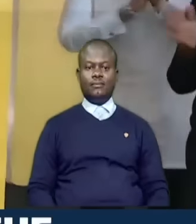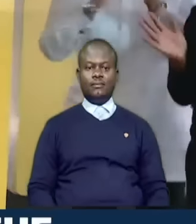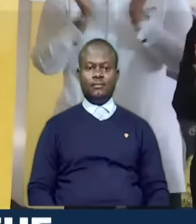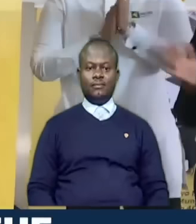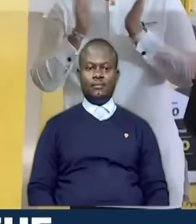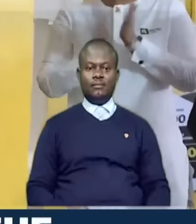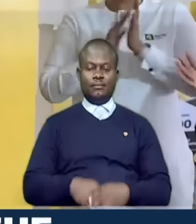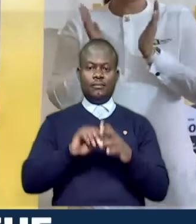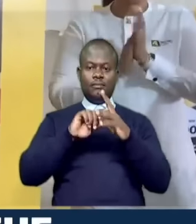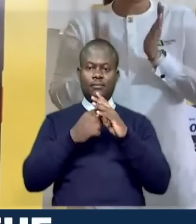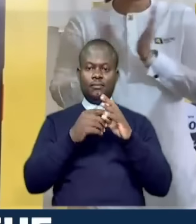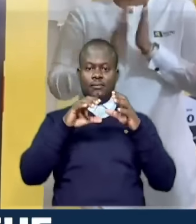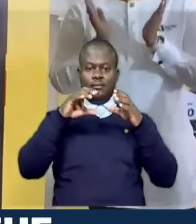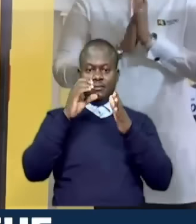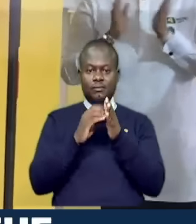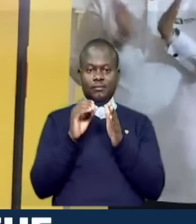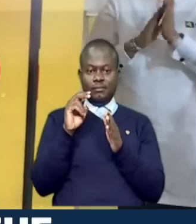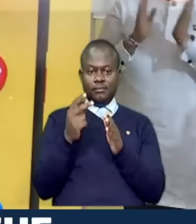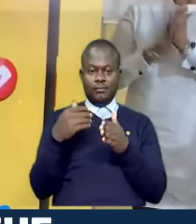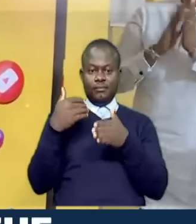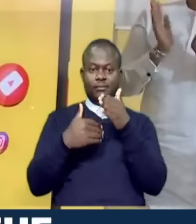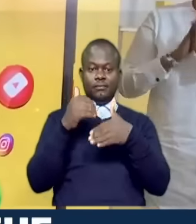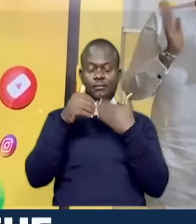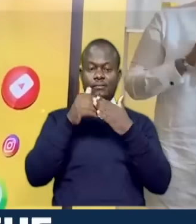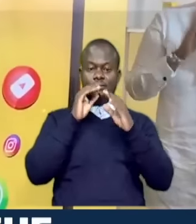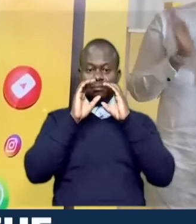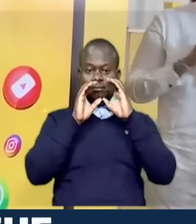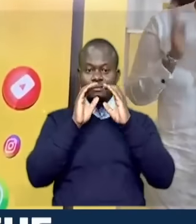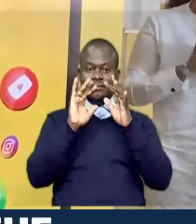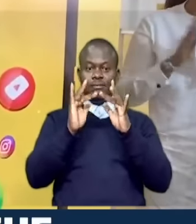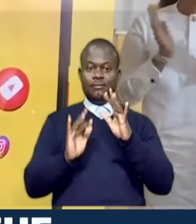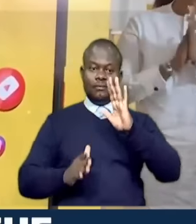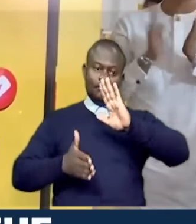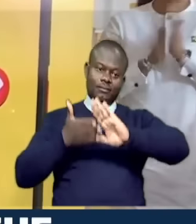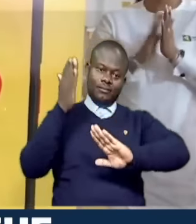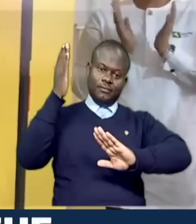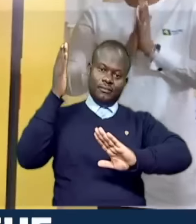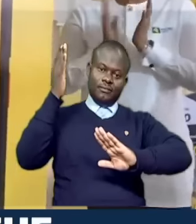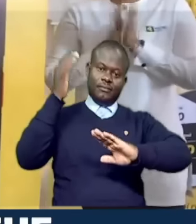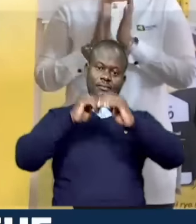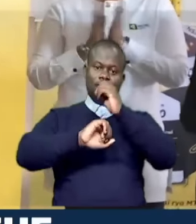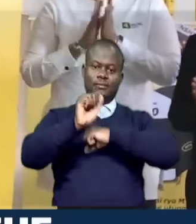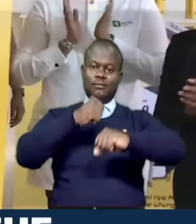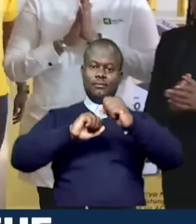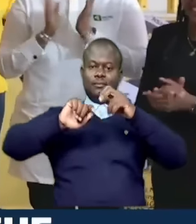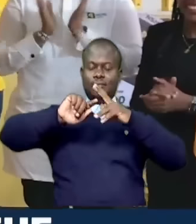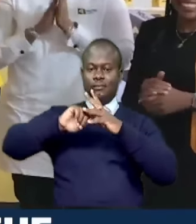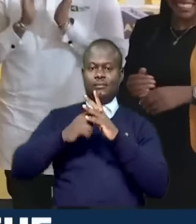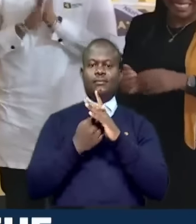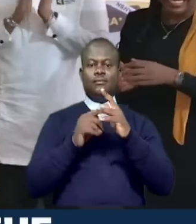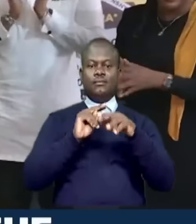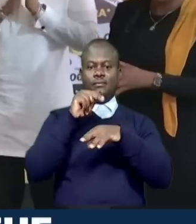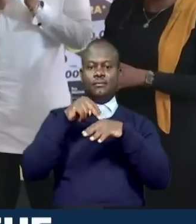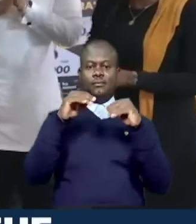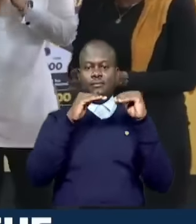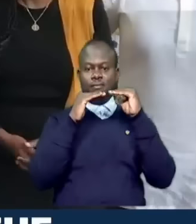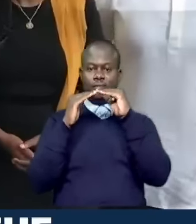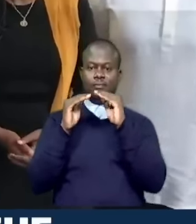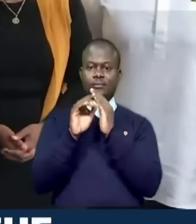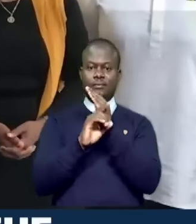Mu gutangiza icyiciro cya kabiri cyo kwegereza abaturage itumanaho na internet yihuta igikorwa cyatangijwe ku rwego rw'igihugu mu karere ka